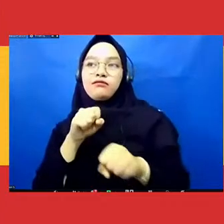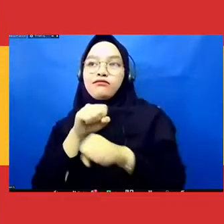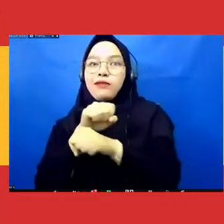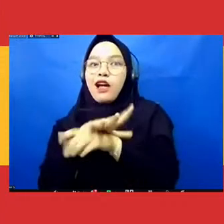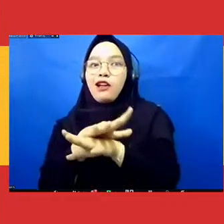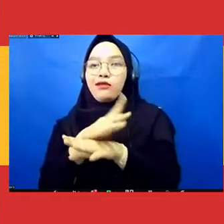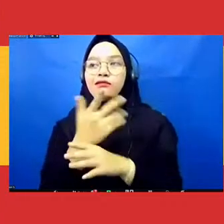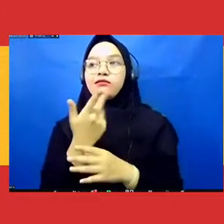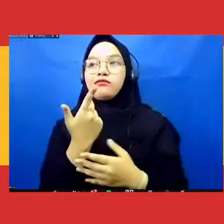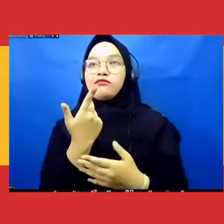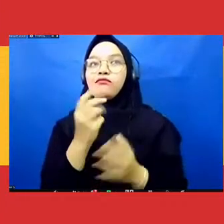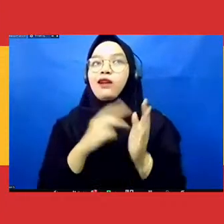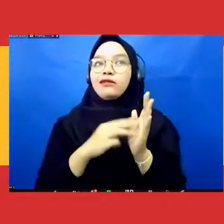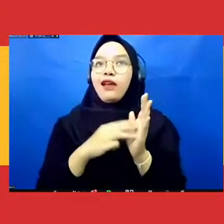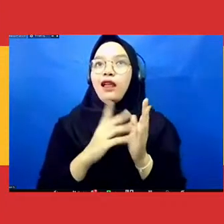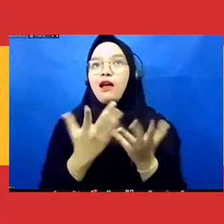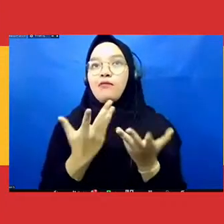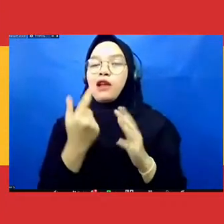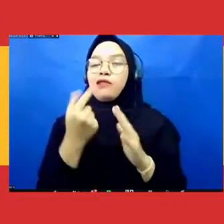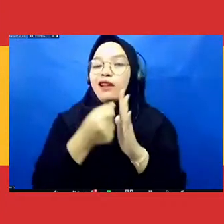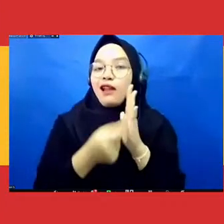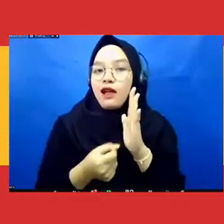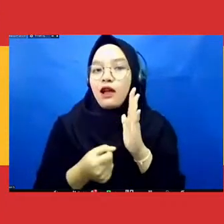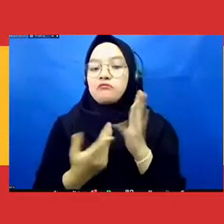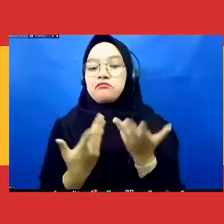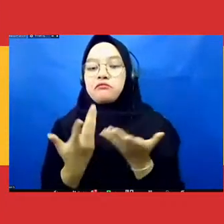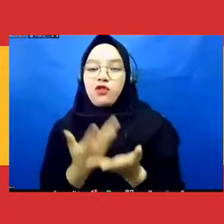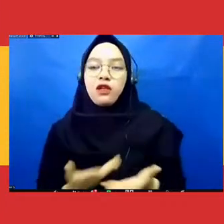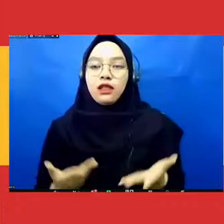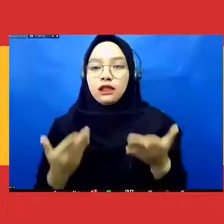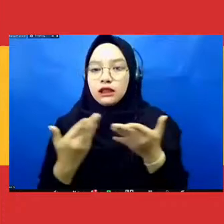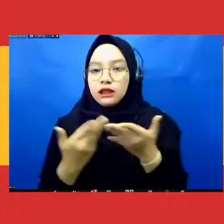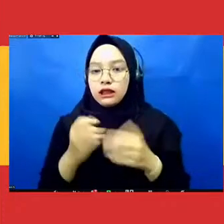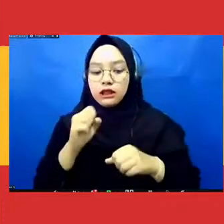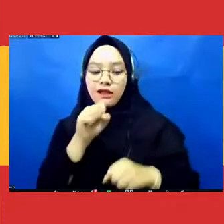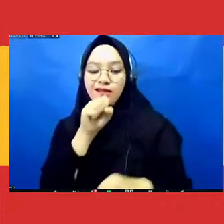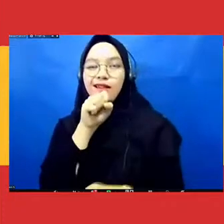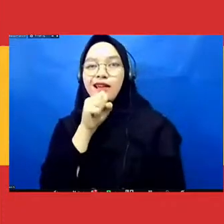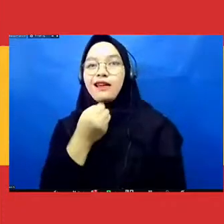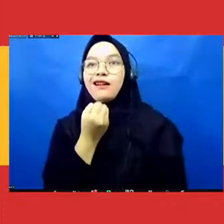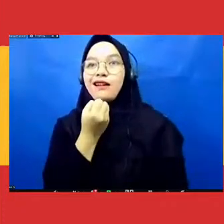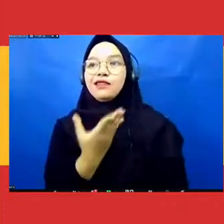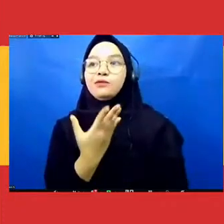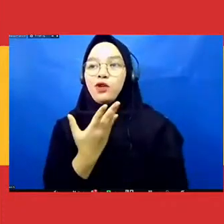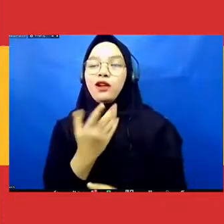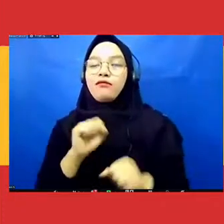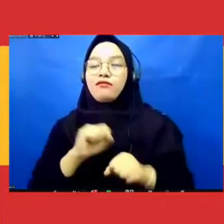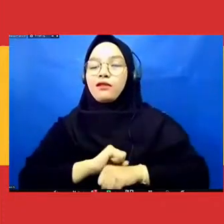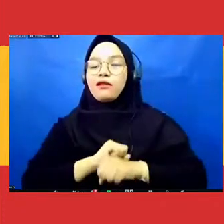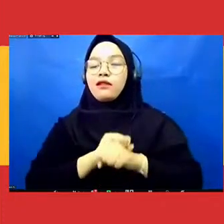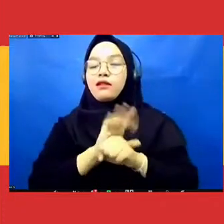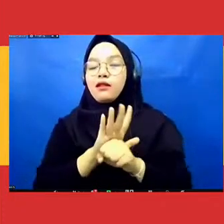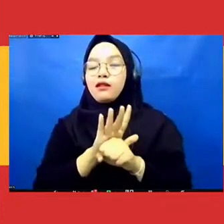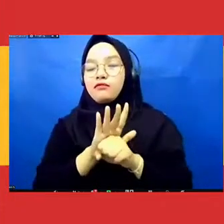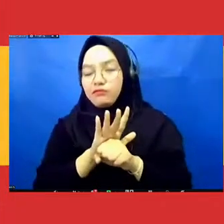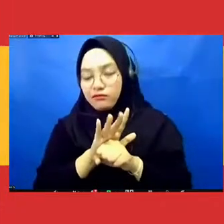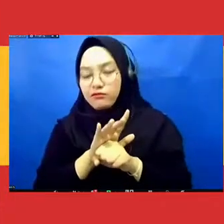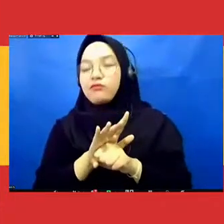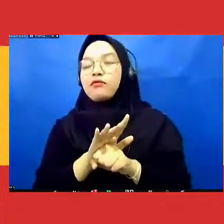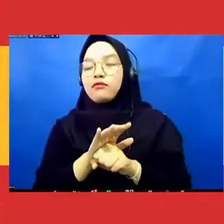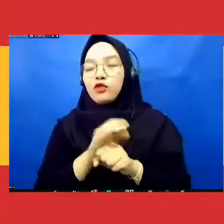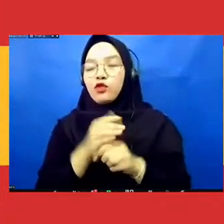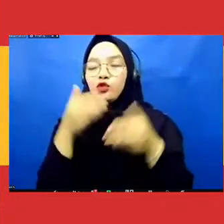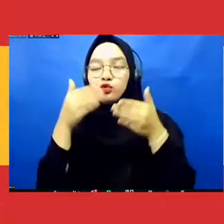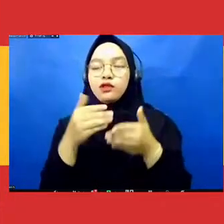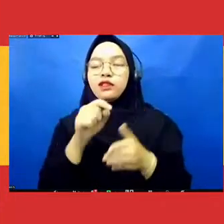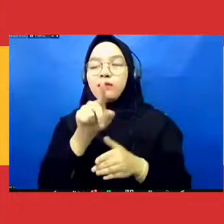bagaimana kondisi untuk merespon pandemi COVID-19 khususnya yang beberapa